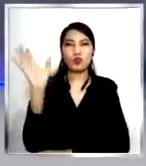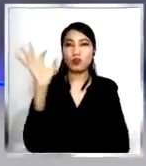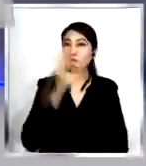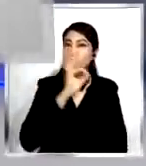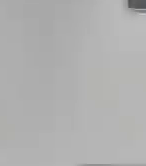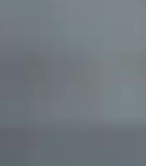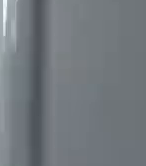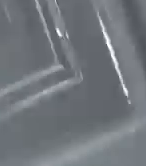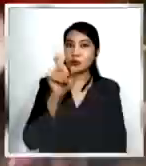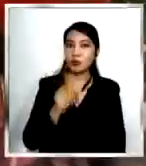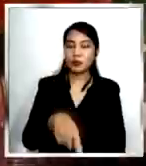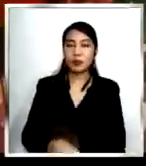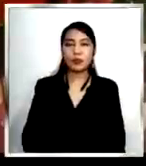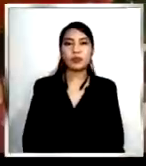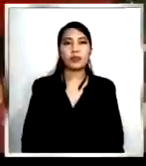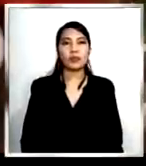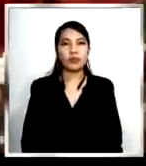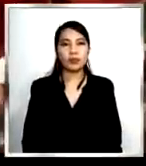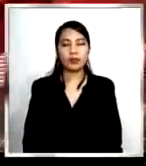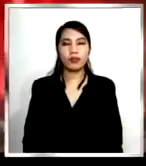Aguinaldo.